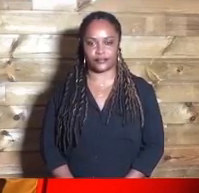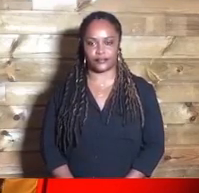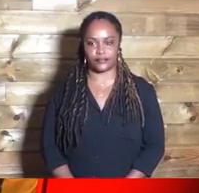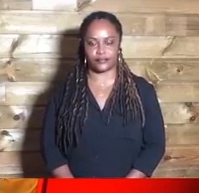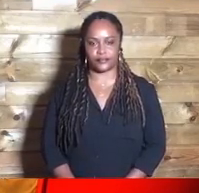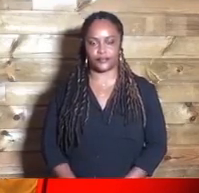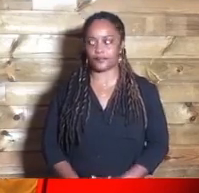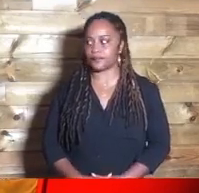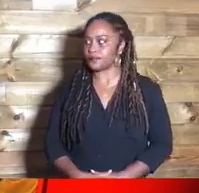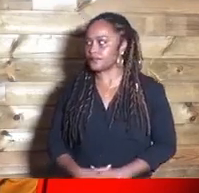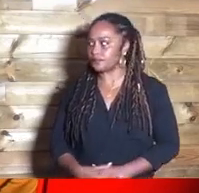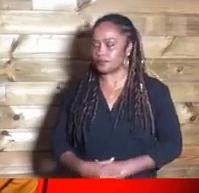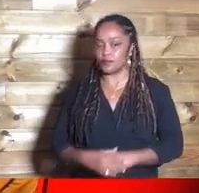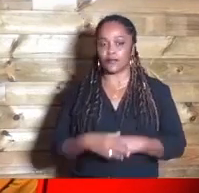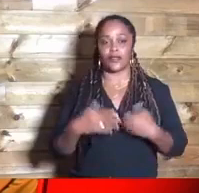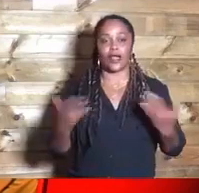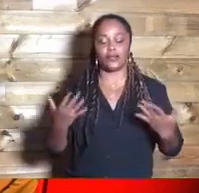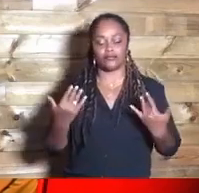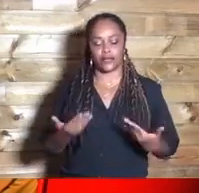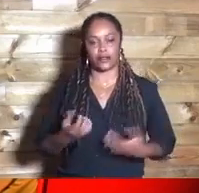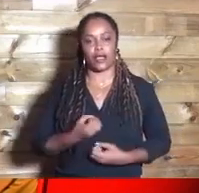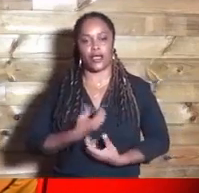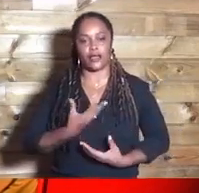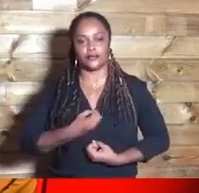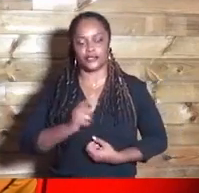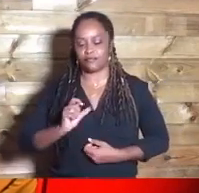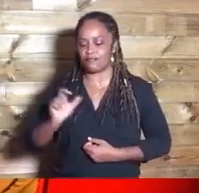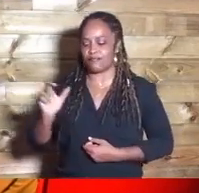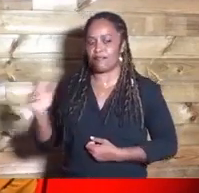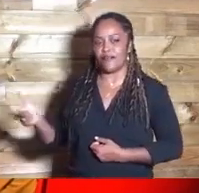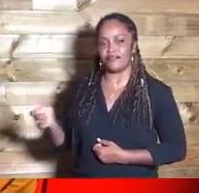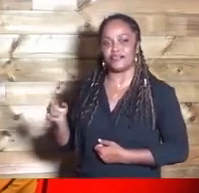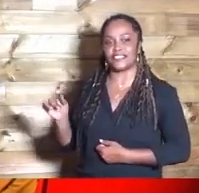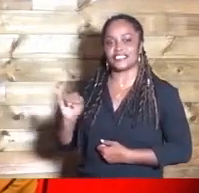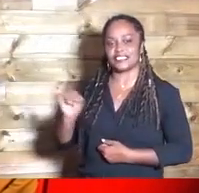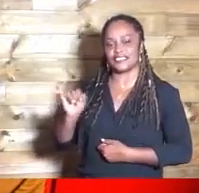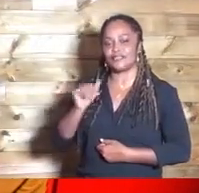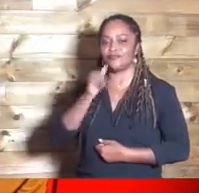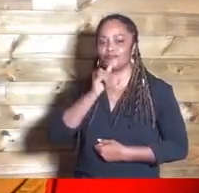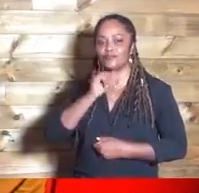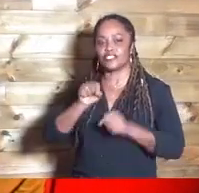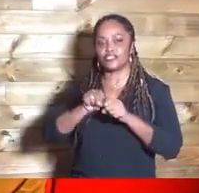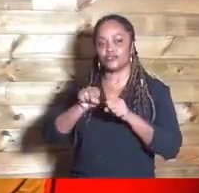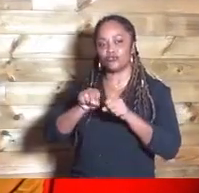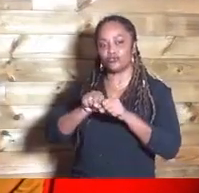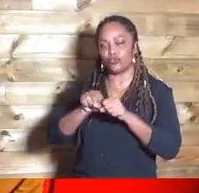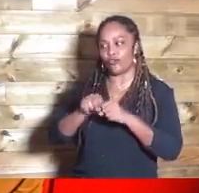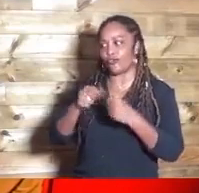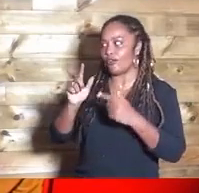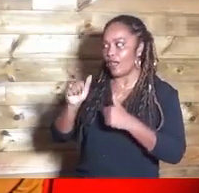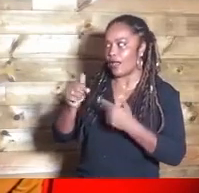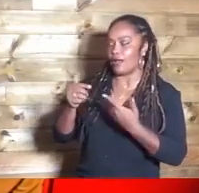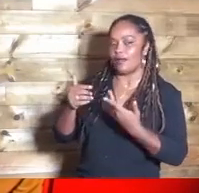Alors, Akaibay maintenant la parole à Antissé qui rejoint nous en mouvement là et qui capote bon